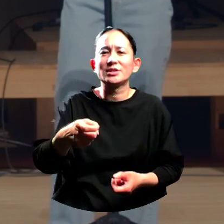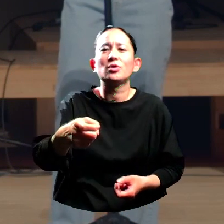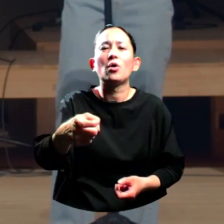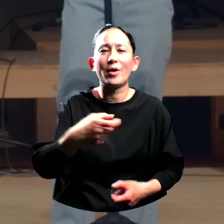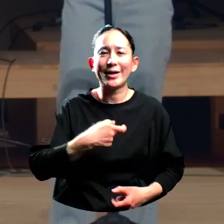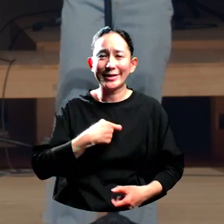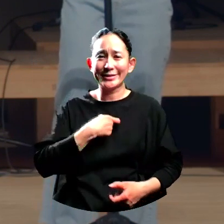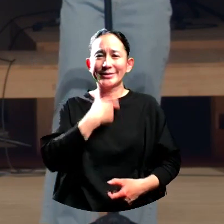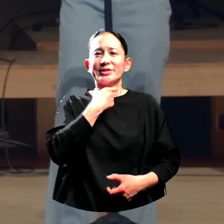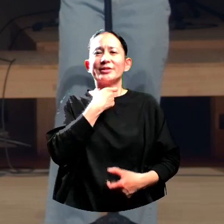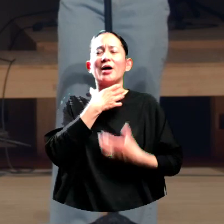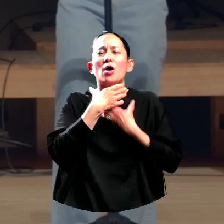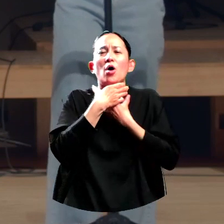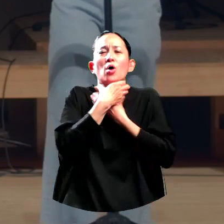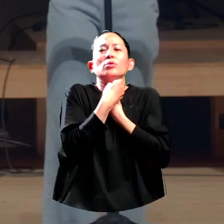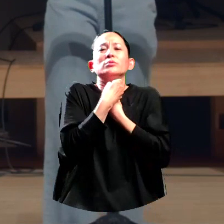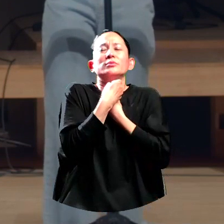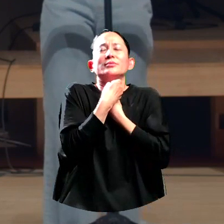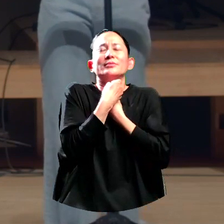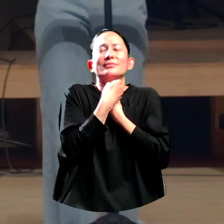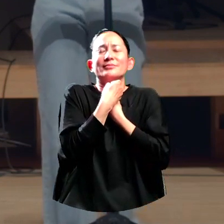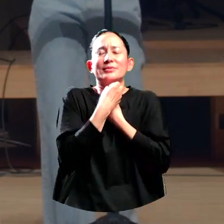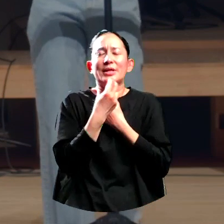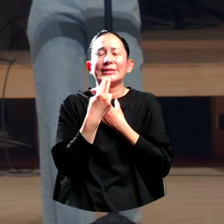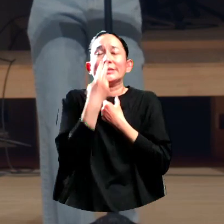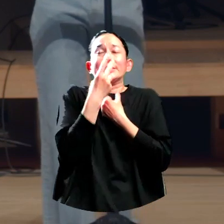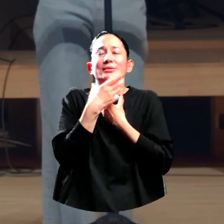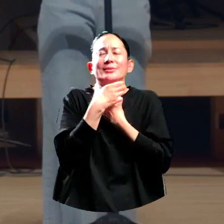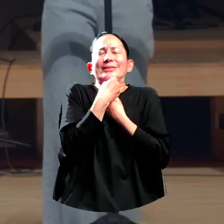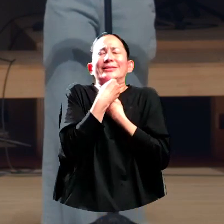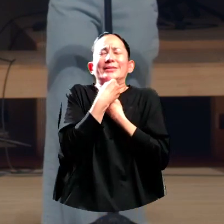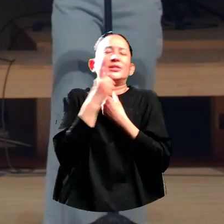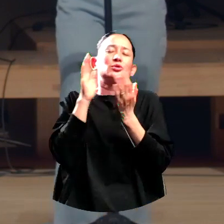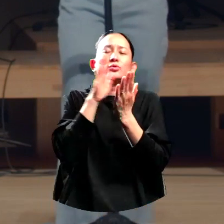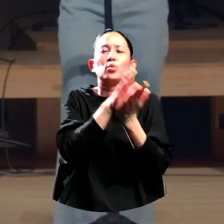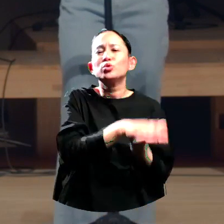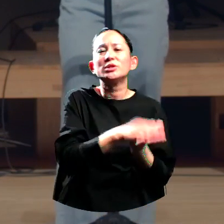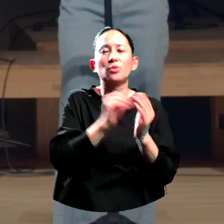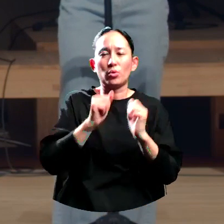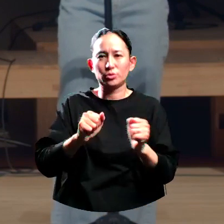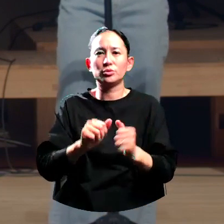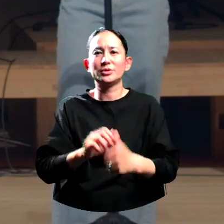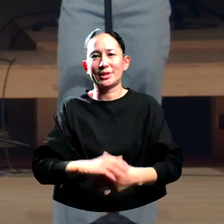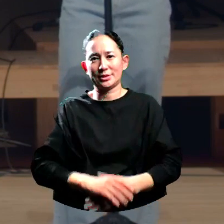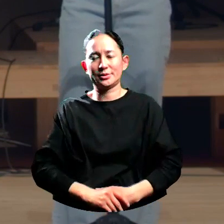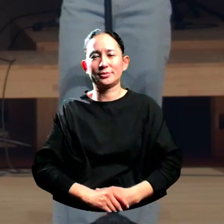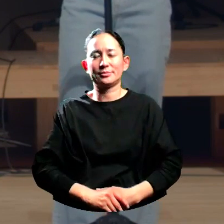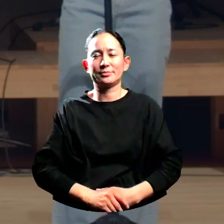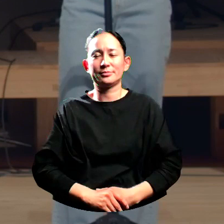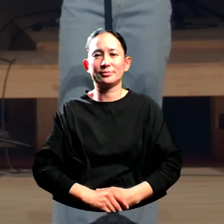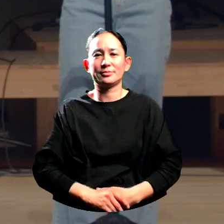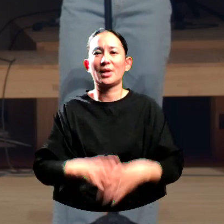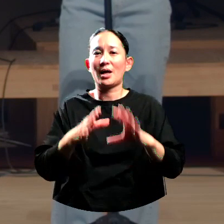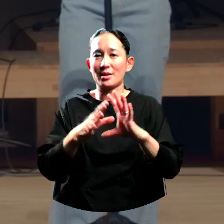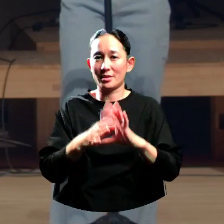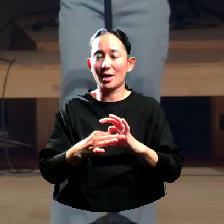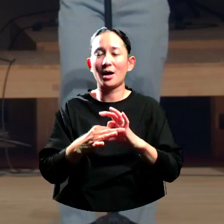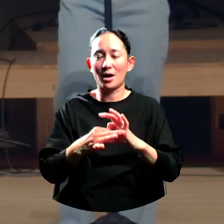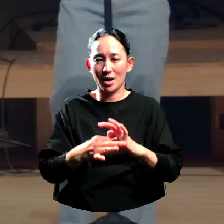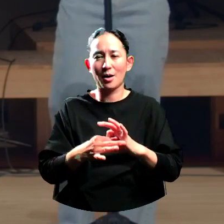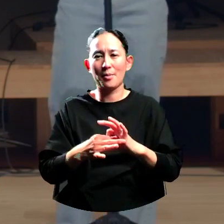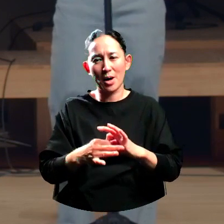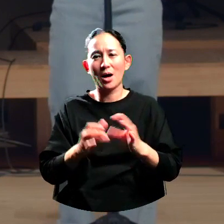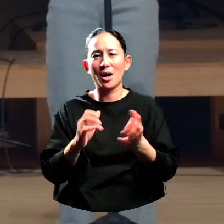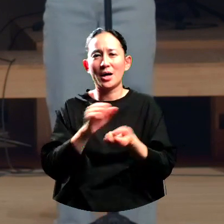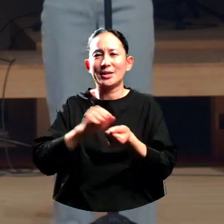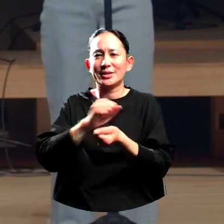死するんですね。 What happens is that the dish soap covers their trachea and they suffocate. なので洗剤じゃなくても実